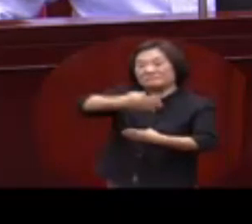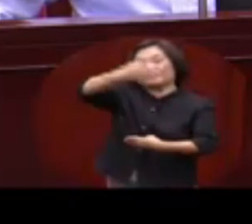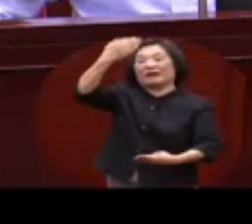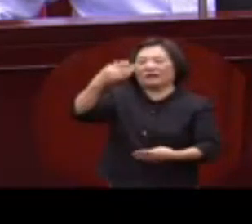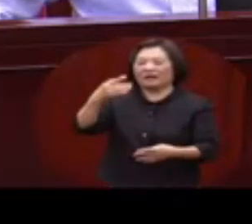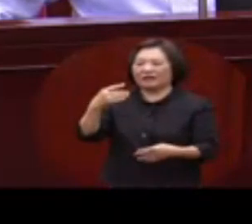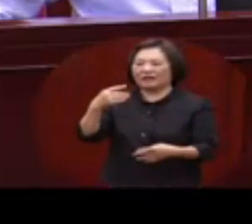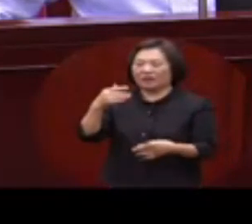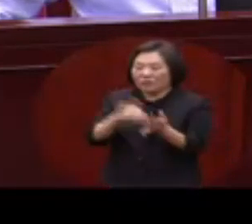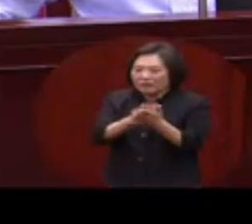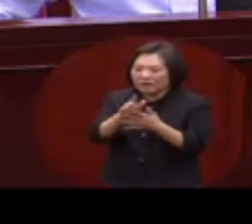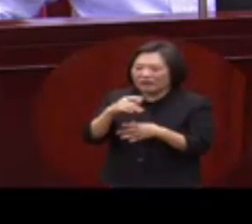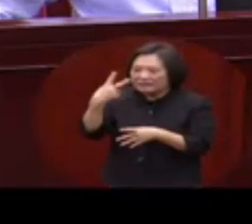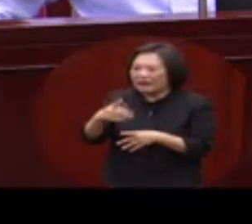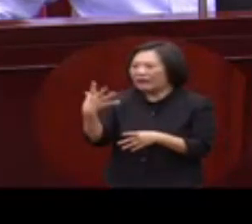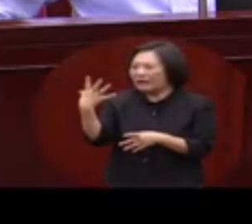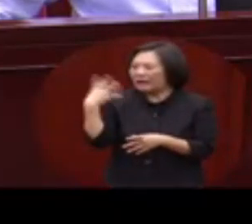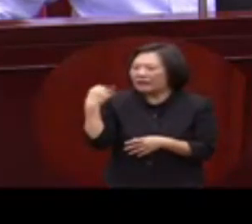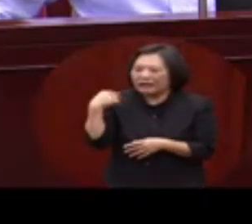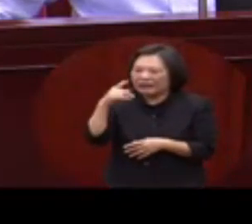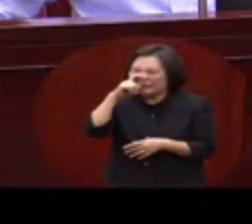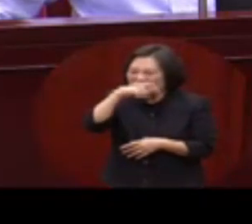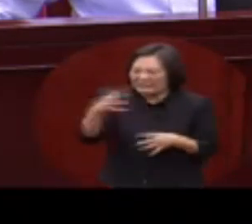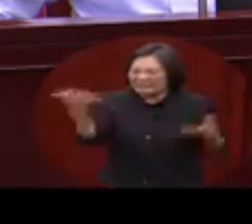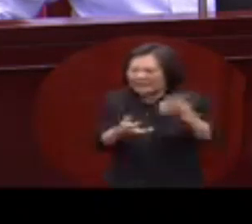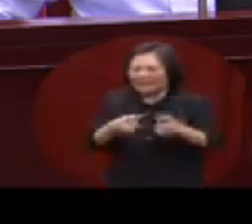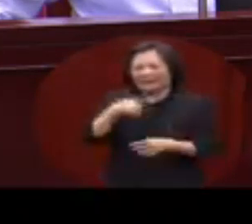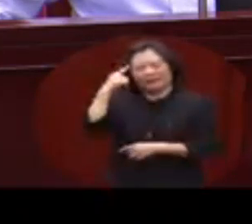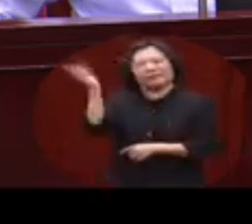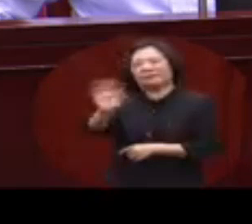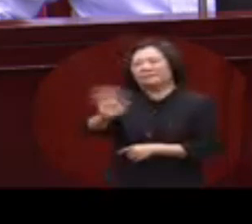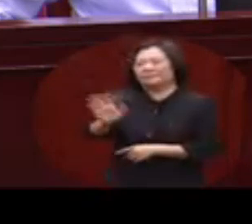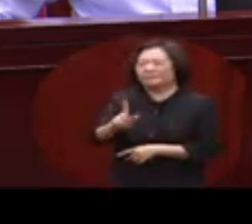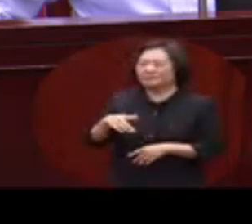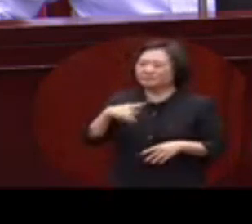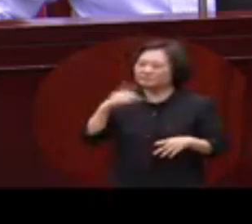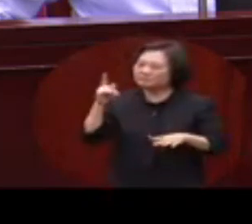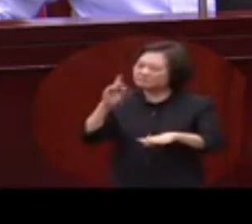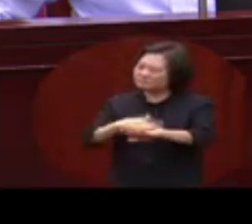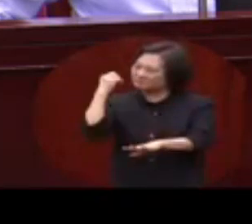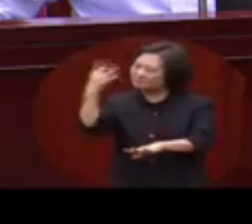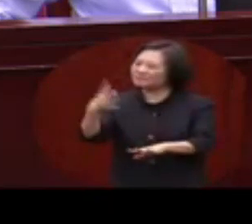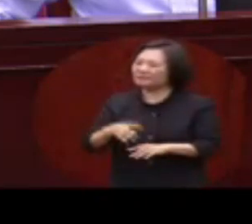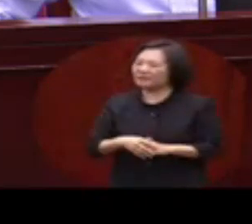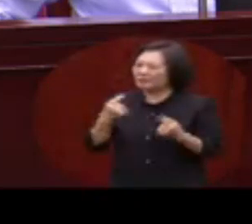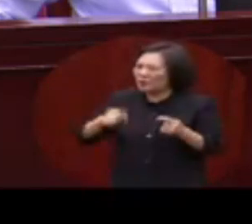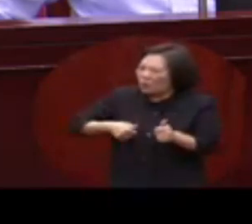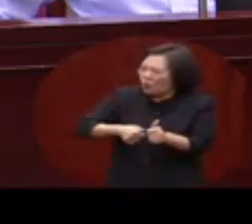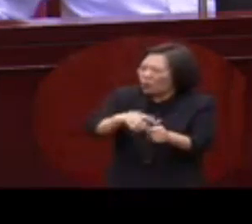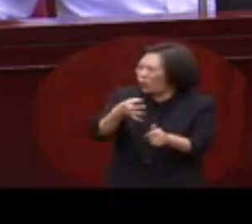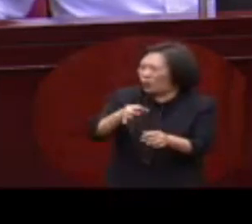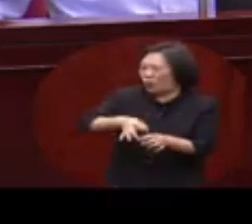惯全部带回来。所以我有花了2000万的一个标案你知道，2000万，我们还可以追加给到，应该给到